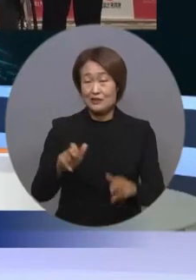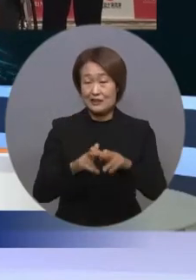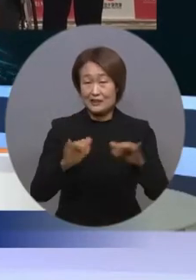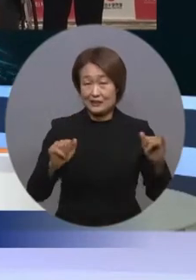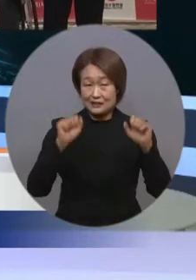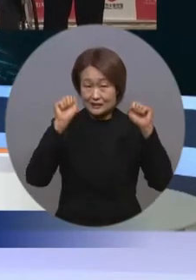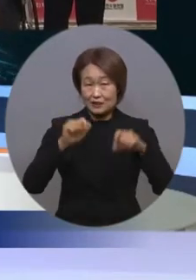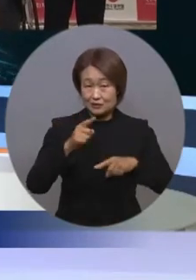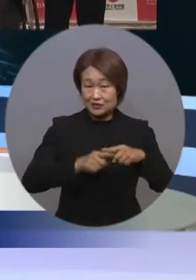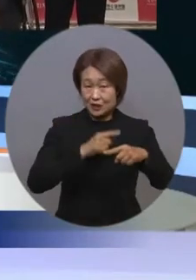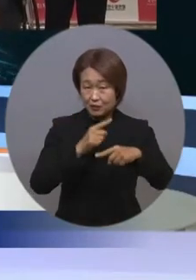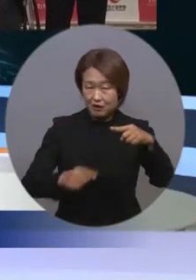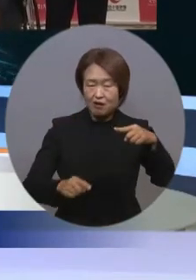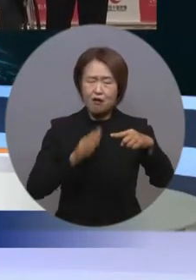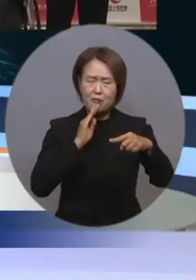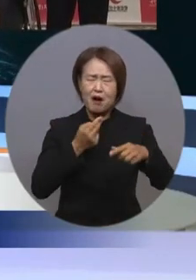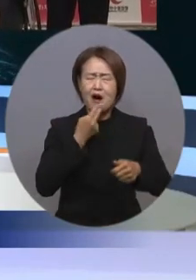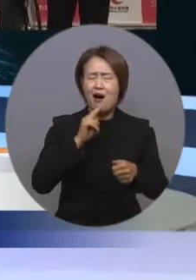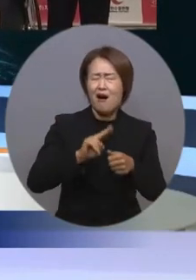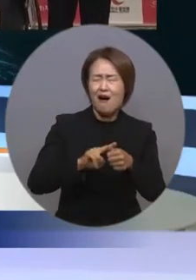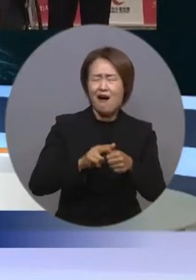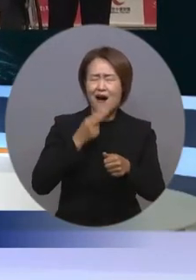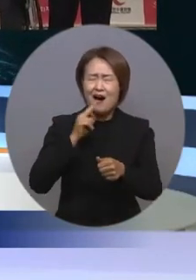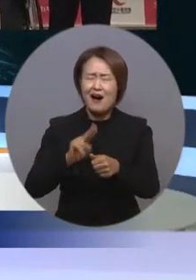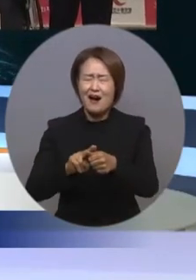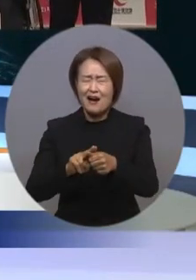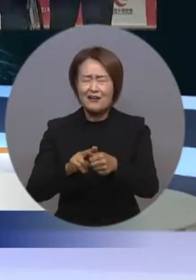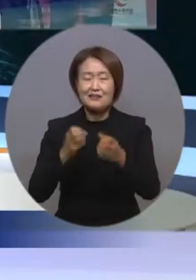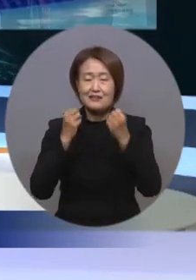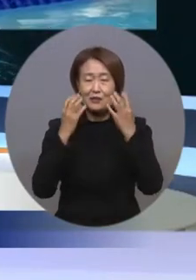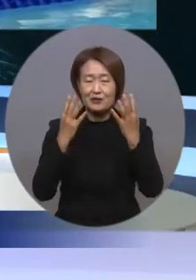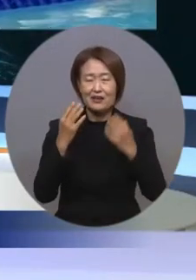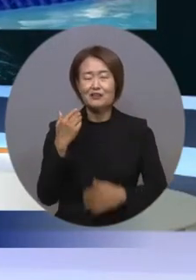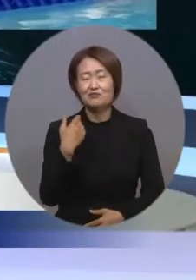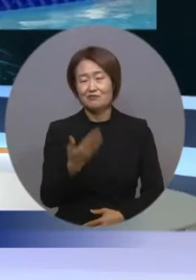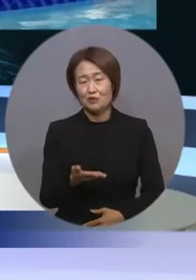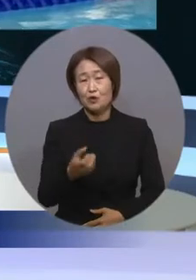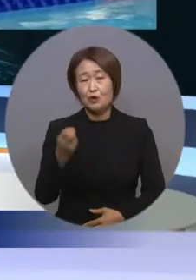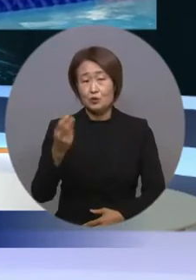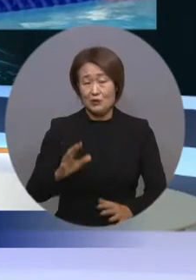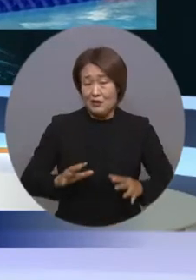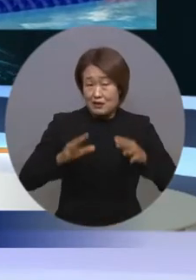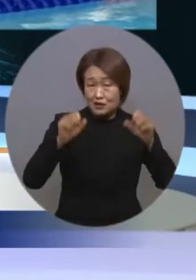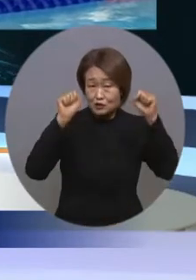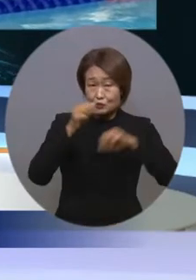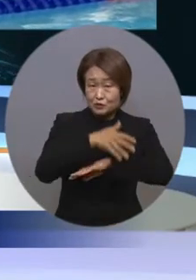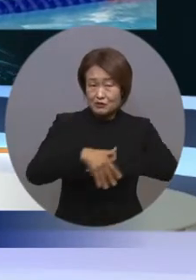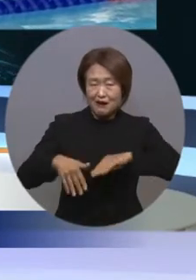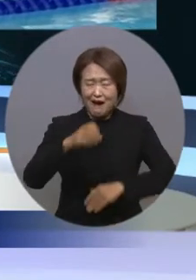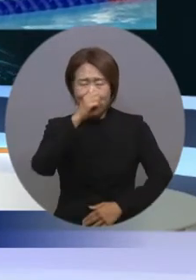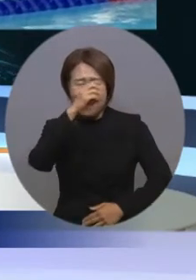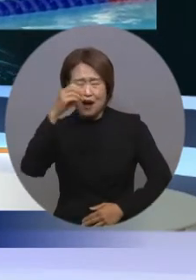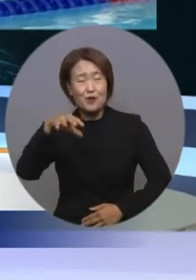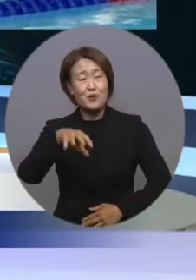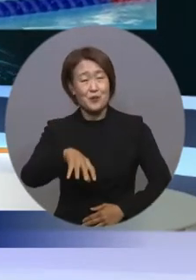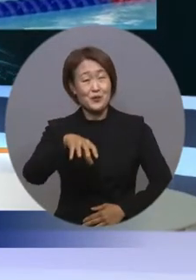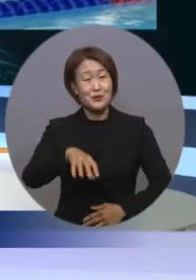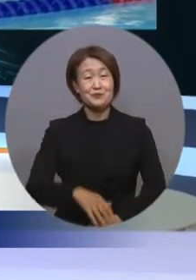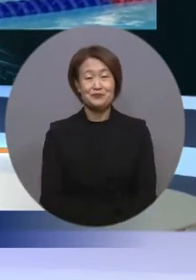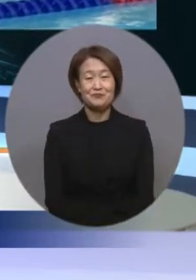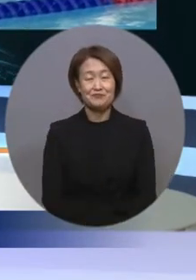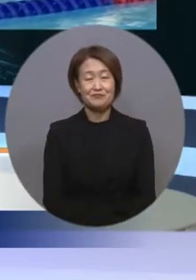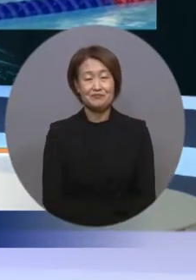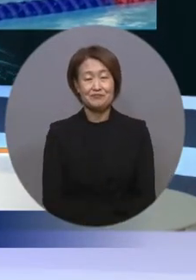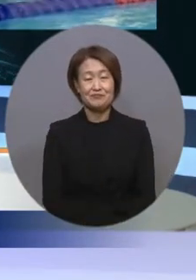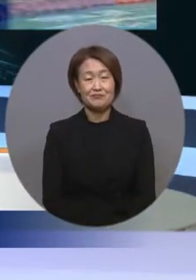전국장애인체육대회는 선수들에게 새로운 도전을 시작하고 세계적인 스포츠 스타로 꿈을 키우는 무대가 되고 있습니다. 이번